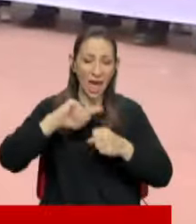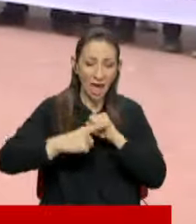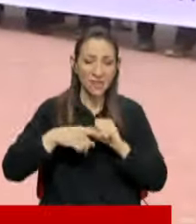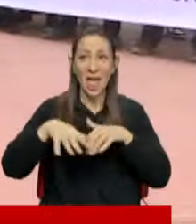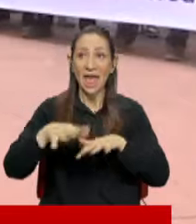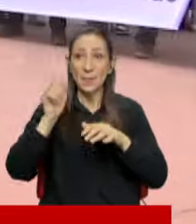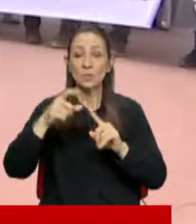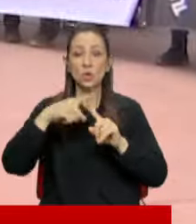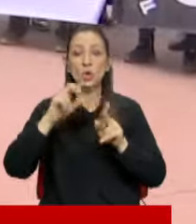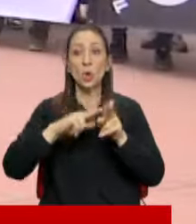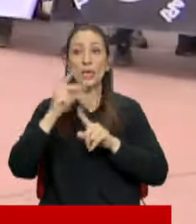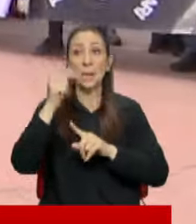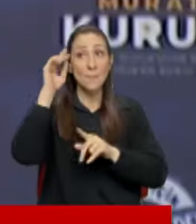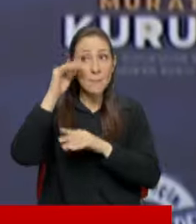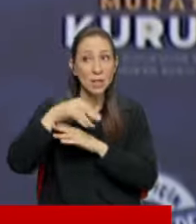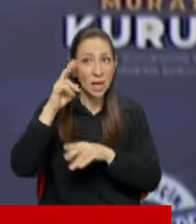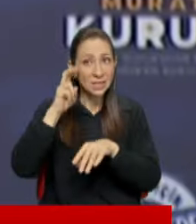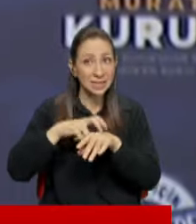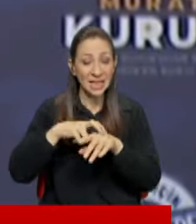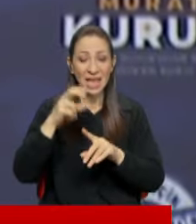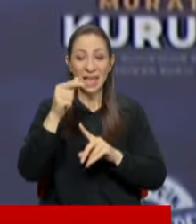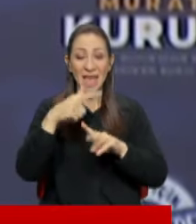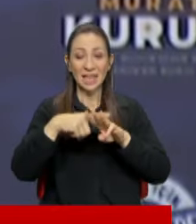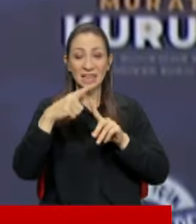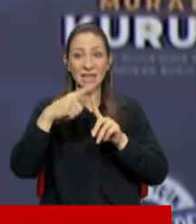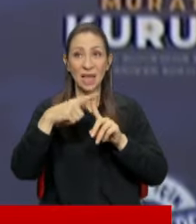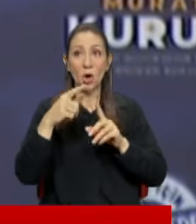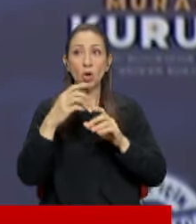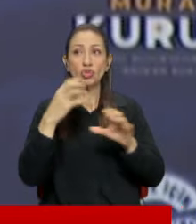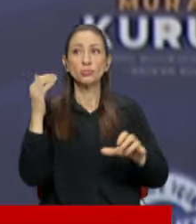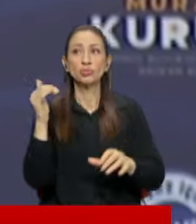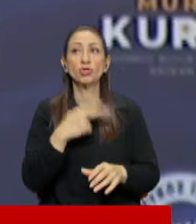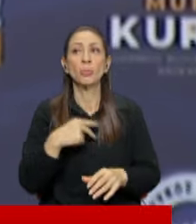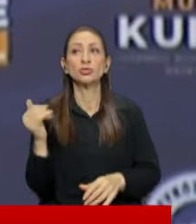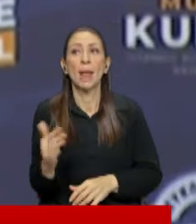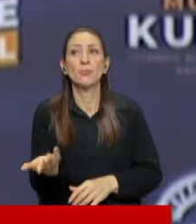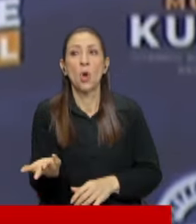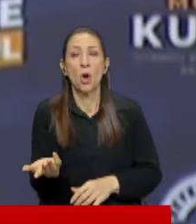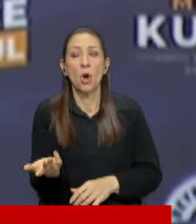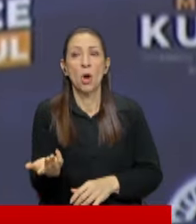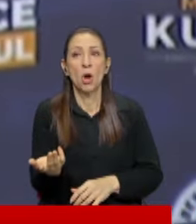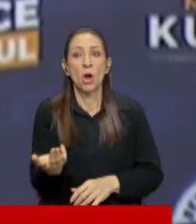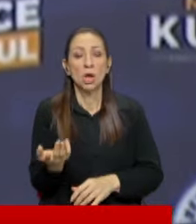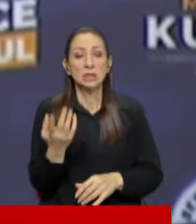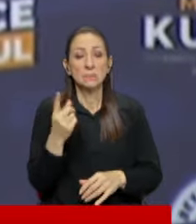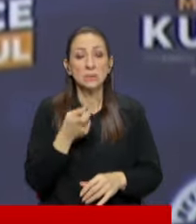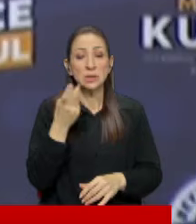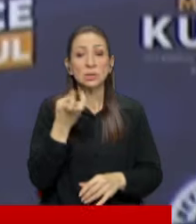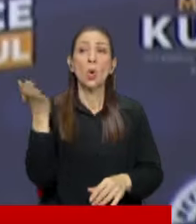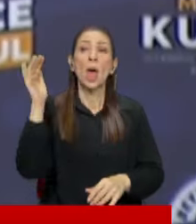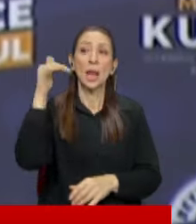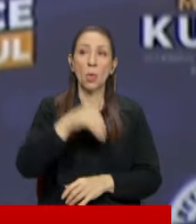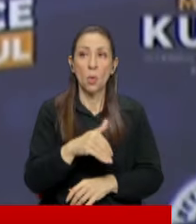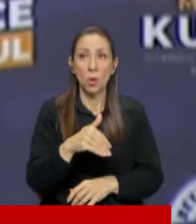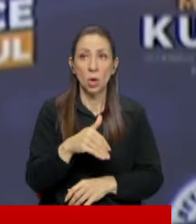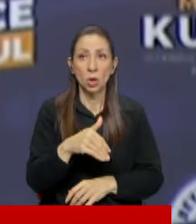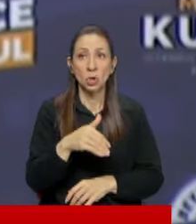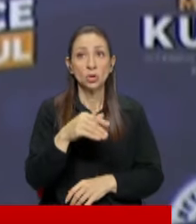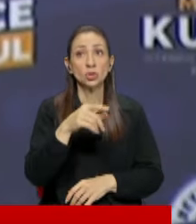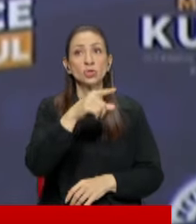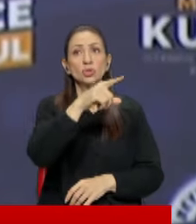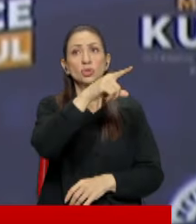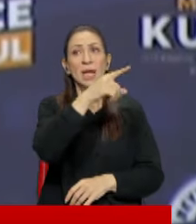eylem yapan TOKİ mağdurlarını hatırlattı. İETT otobüsleri gelmiyor ya. Ya da saatler sonra geliyor.